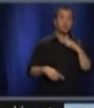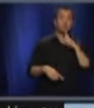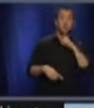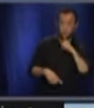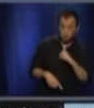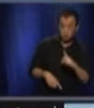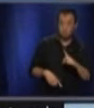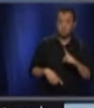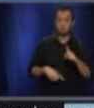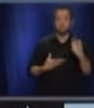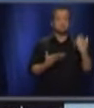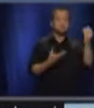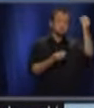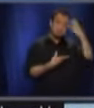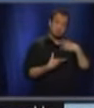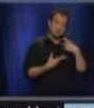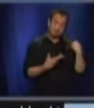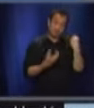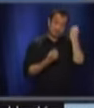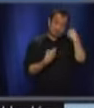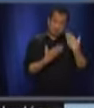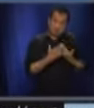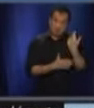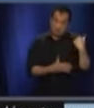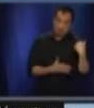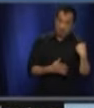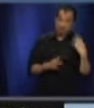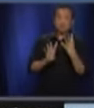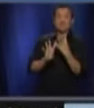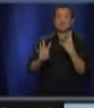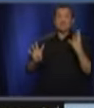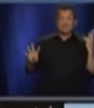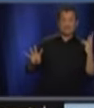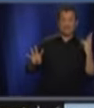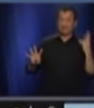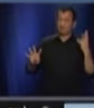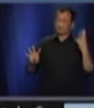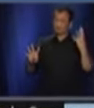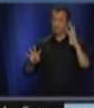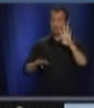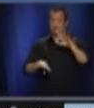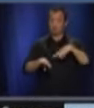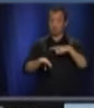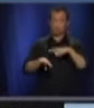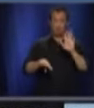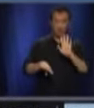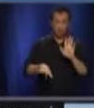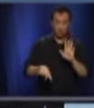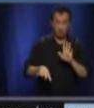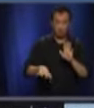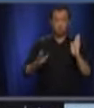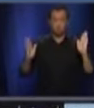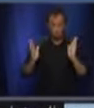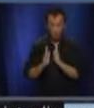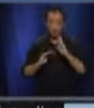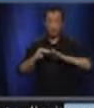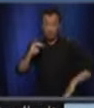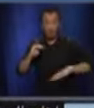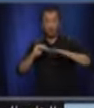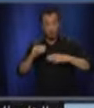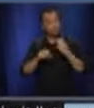sûr, j'ai demandé de vérifier deux fois, il n'y a pas eu de temps d'attente qui ont excédé 45 minutes dans la plupart de nos centres de dépistage,